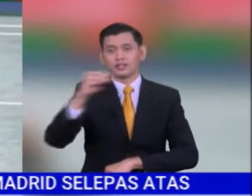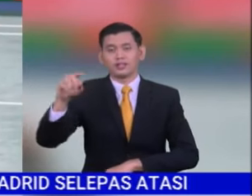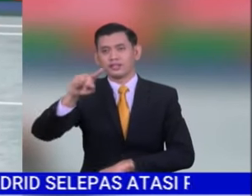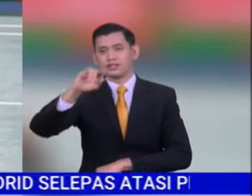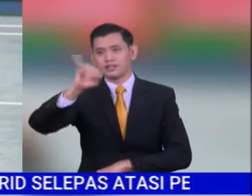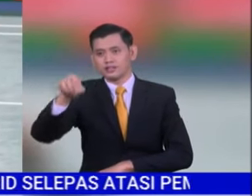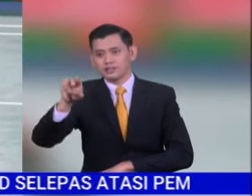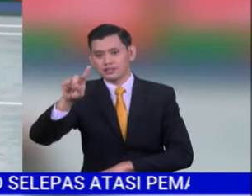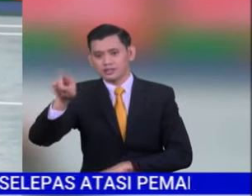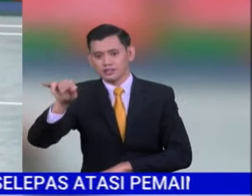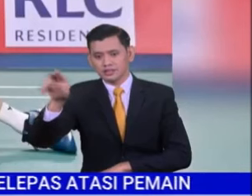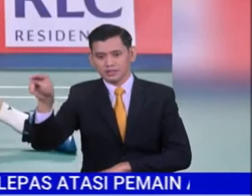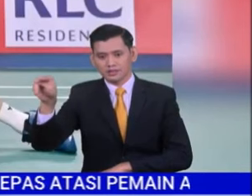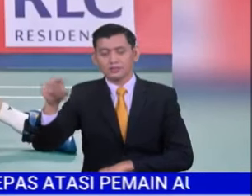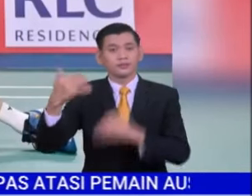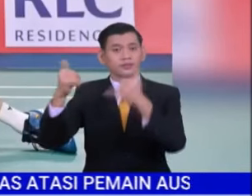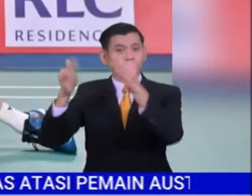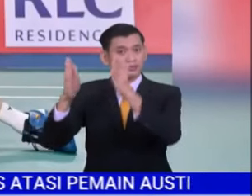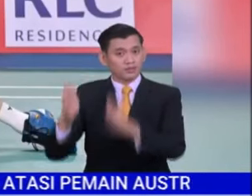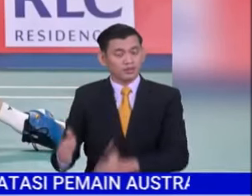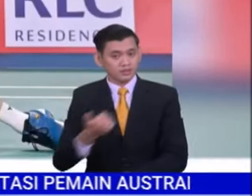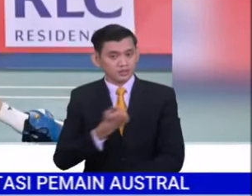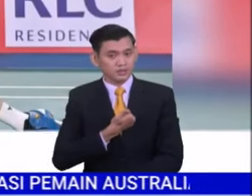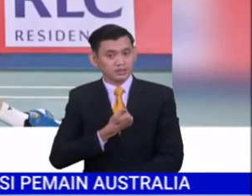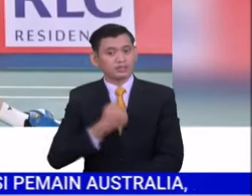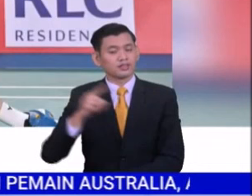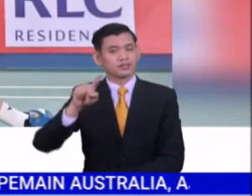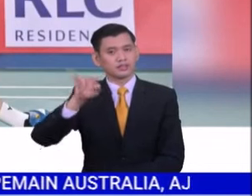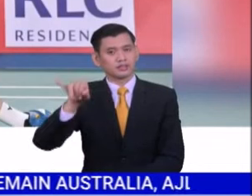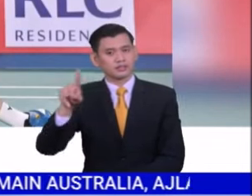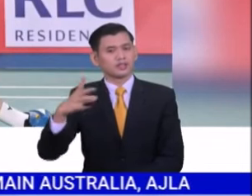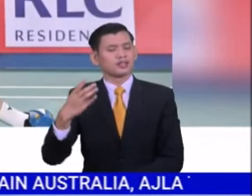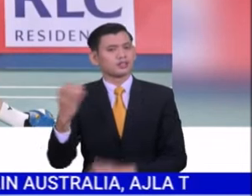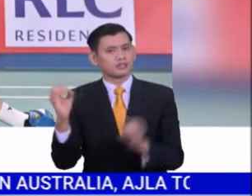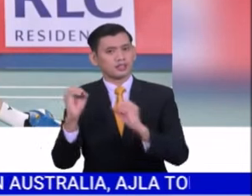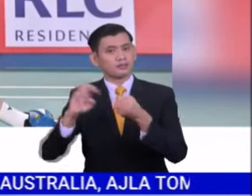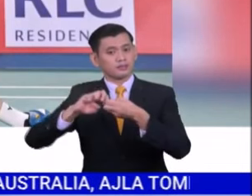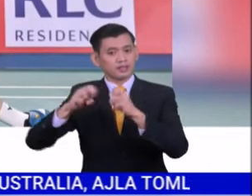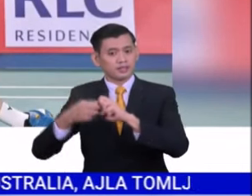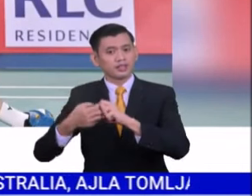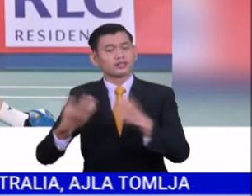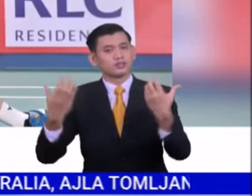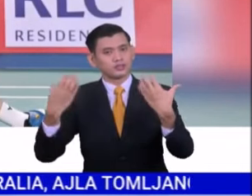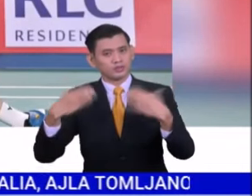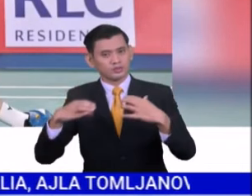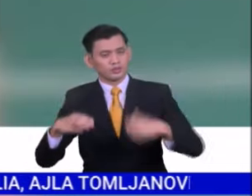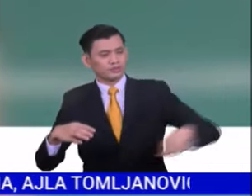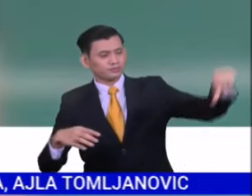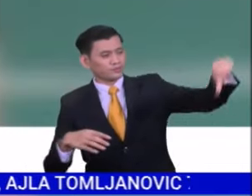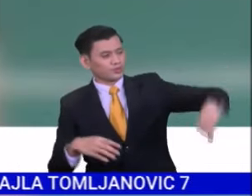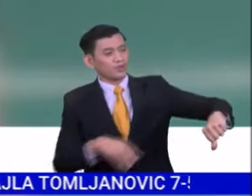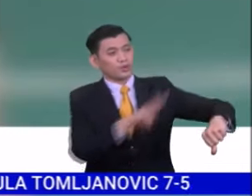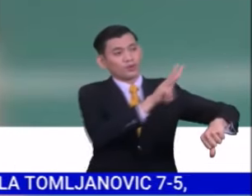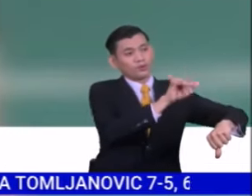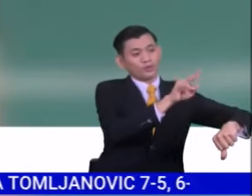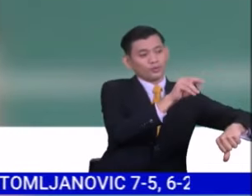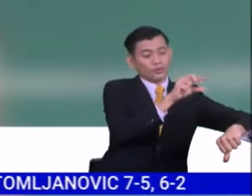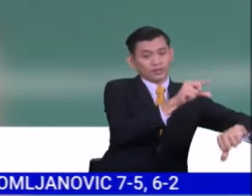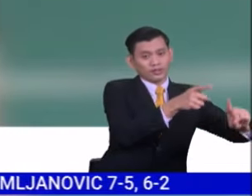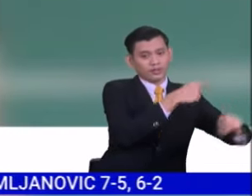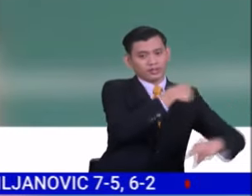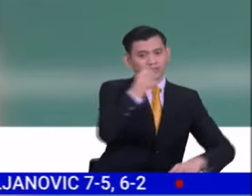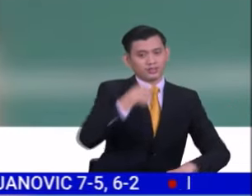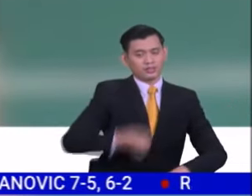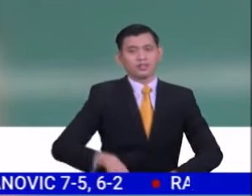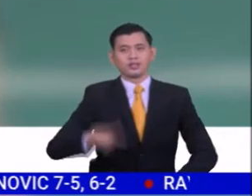Zijia yang juga pemain perseorangan lelaki di ranking ketujuh dunia tidak berdepan masalah menumbangkan Wang Hongyang dari China straight